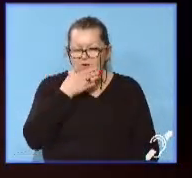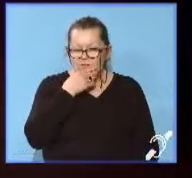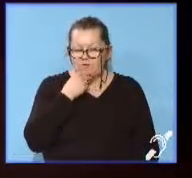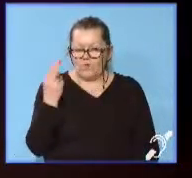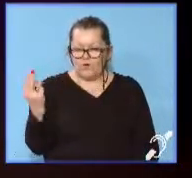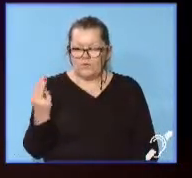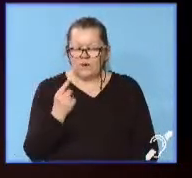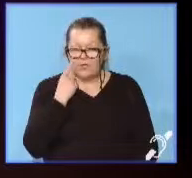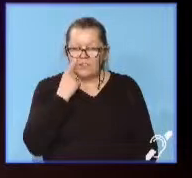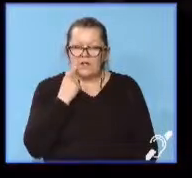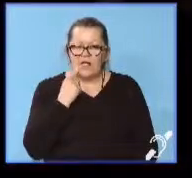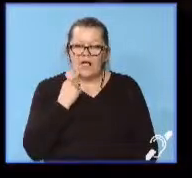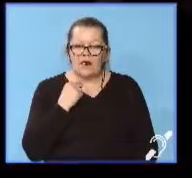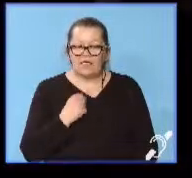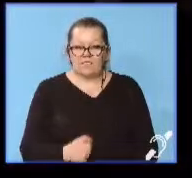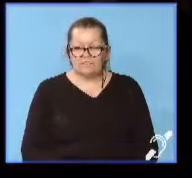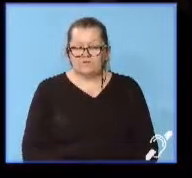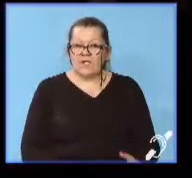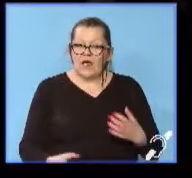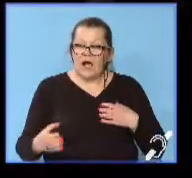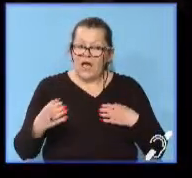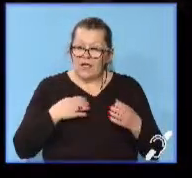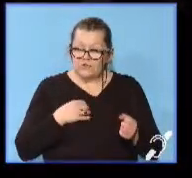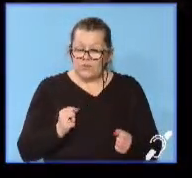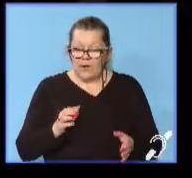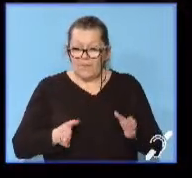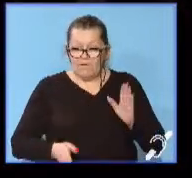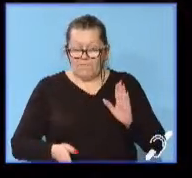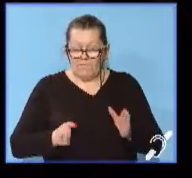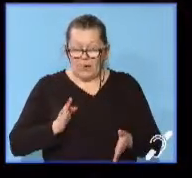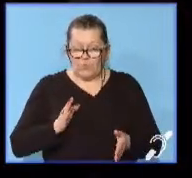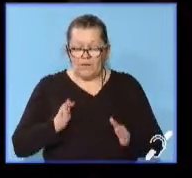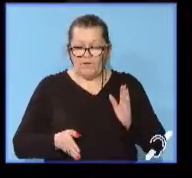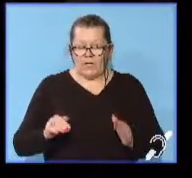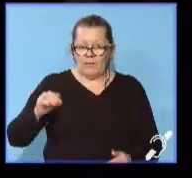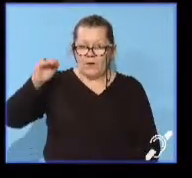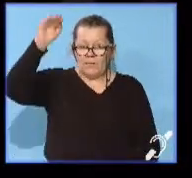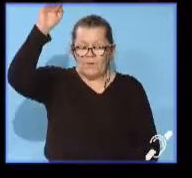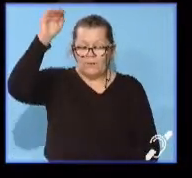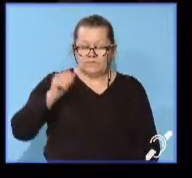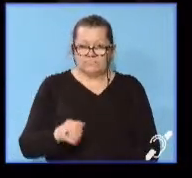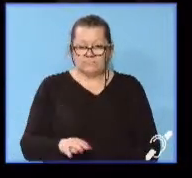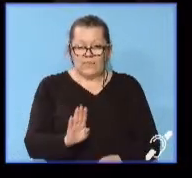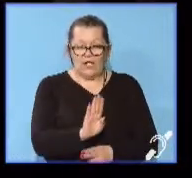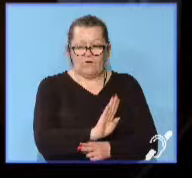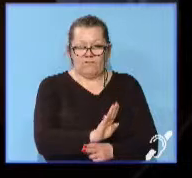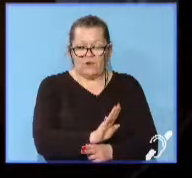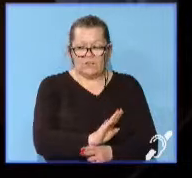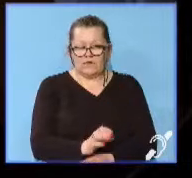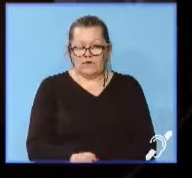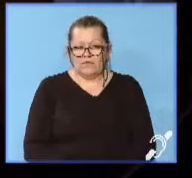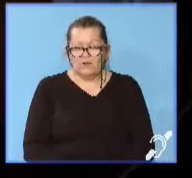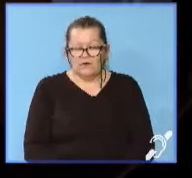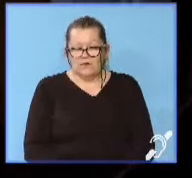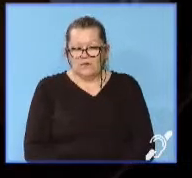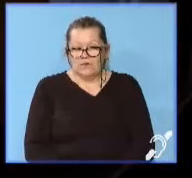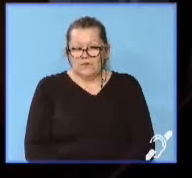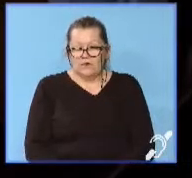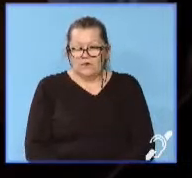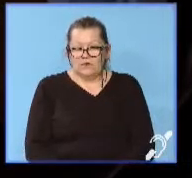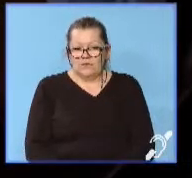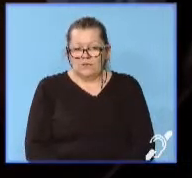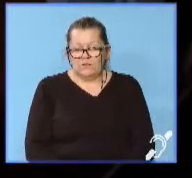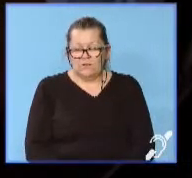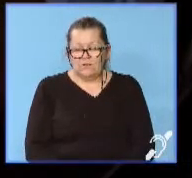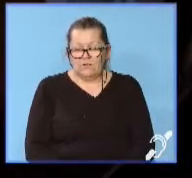producția este una complexă cu actori actori păpușari păpuși gigant și mai mici și proiecții video de asta mă temeam Hai